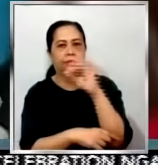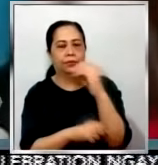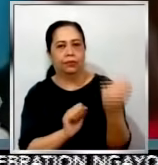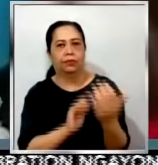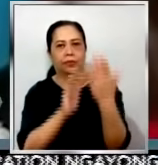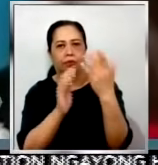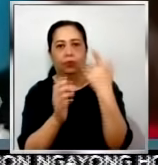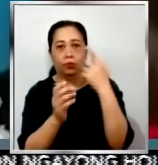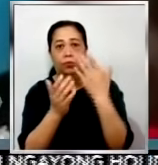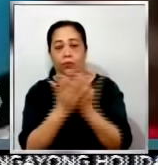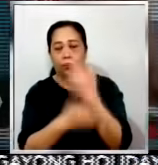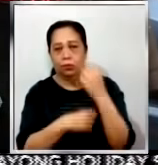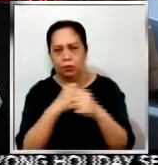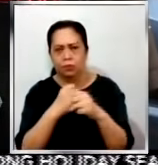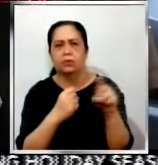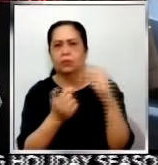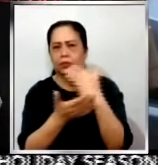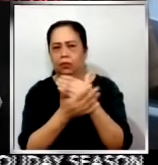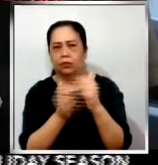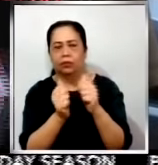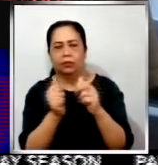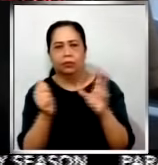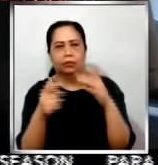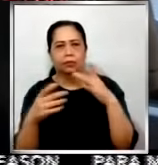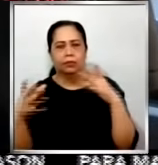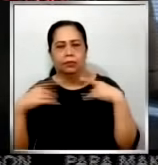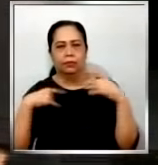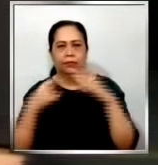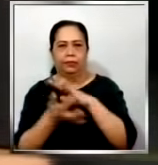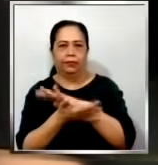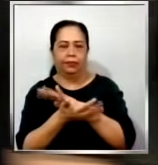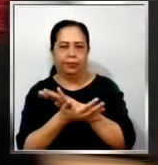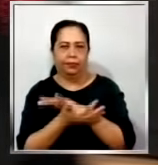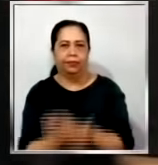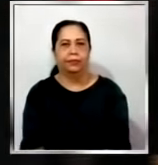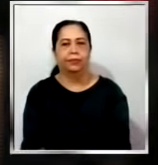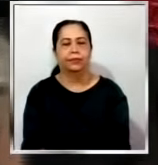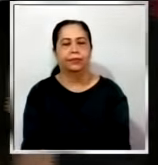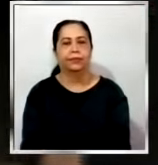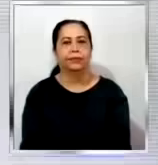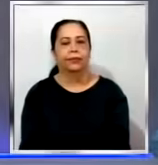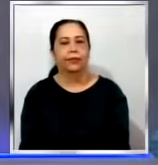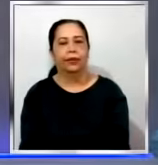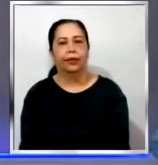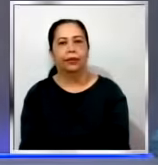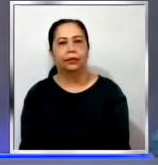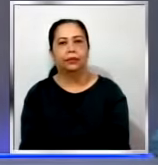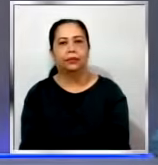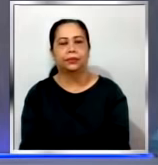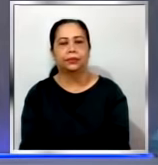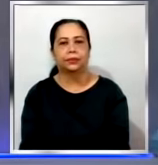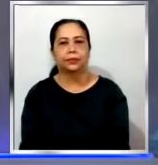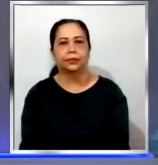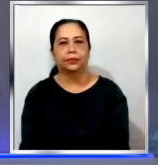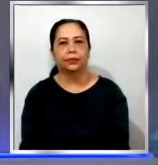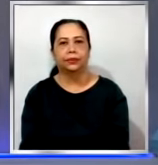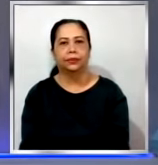para iwas COVID-19. Jonathan Andal, nakatutok, 24 oras.